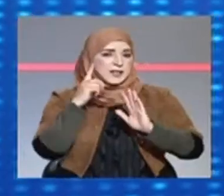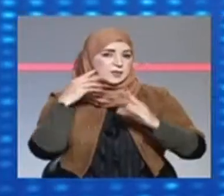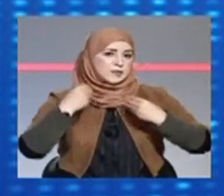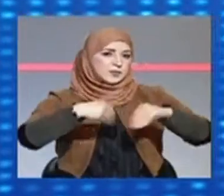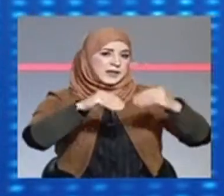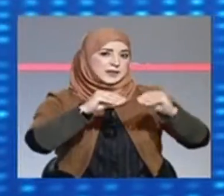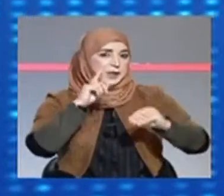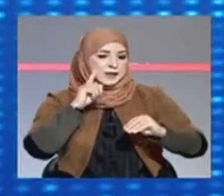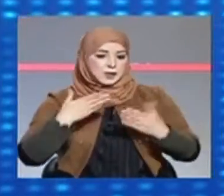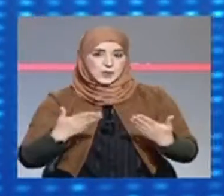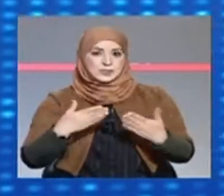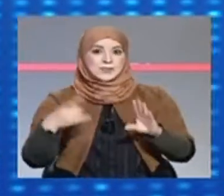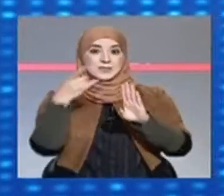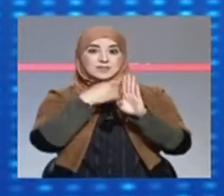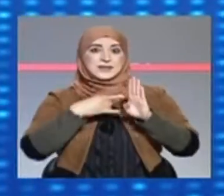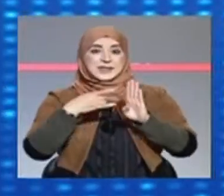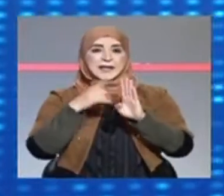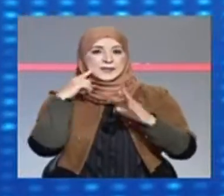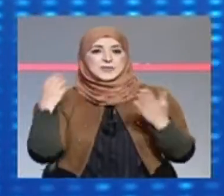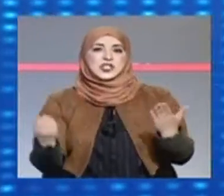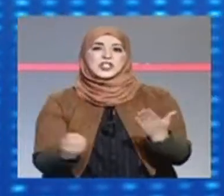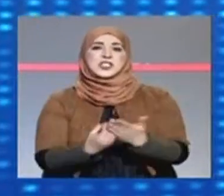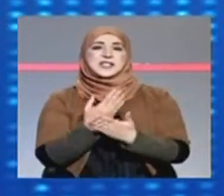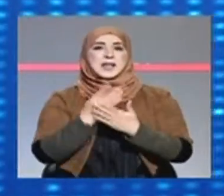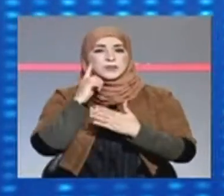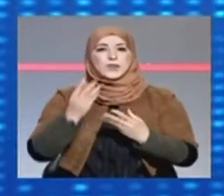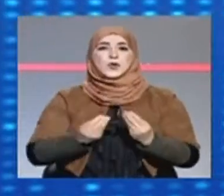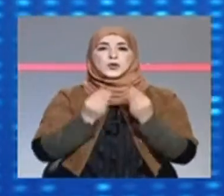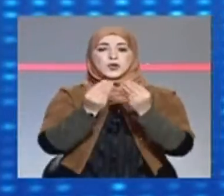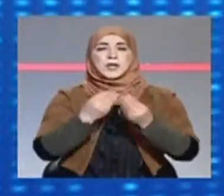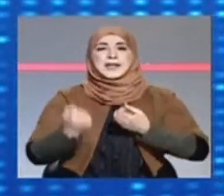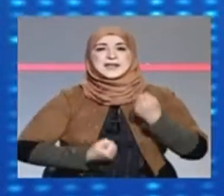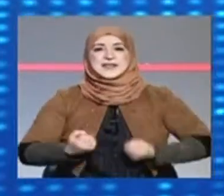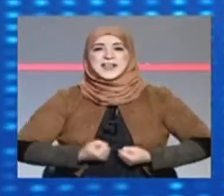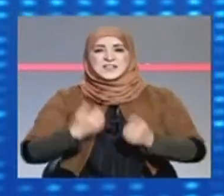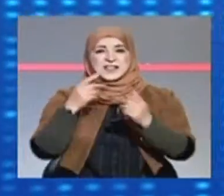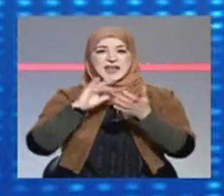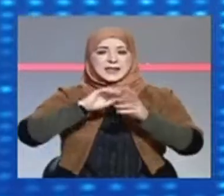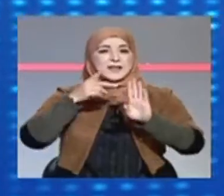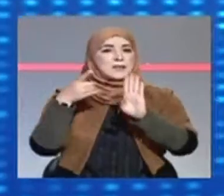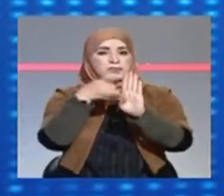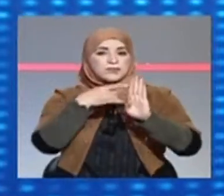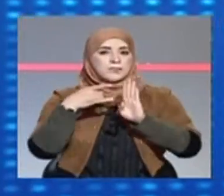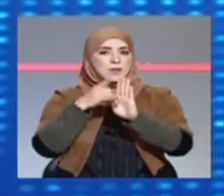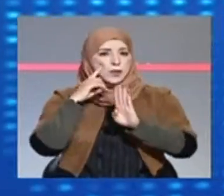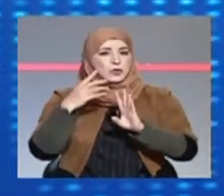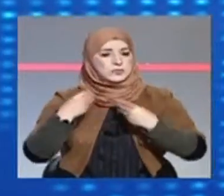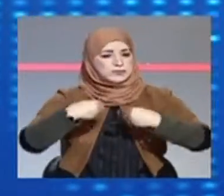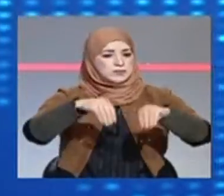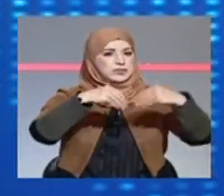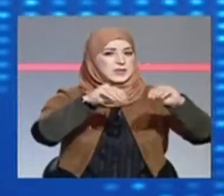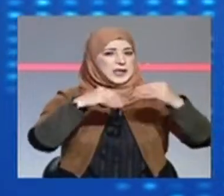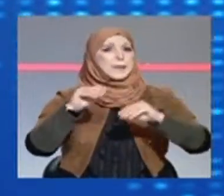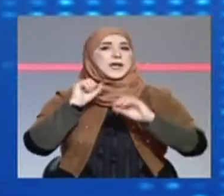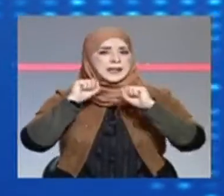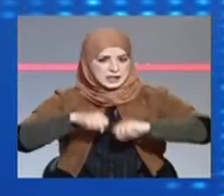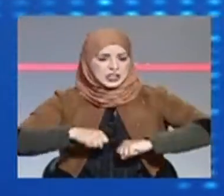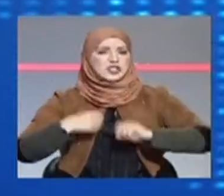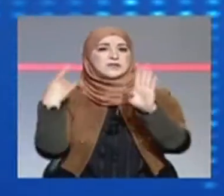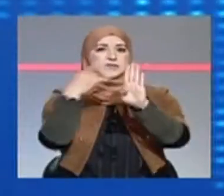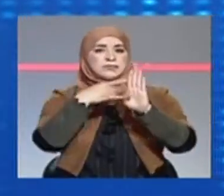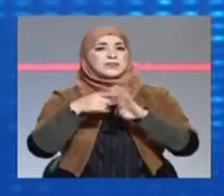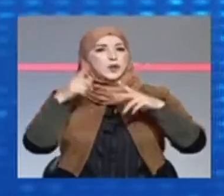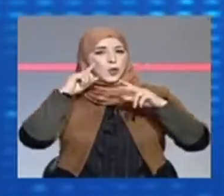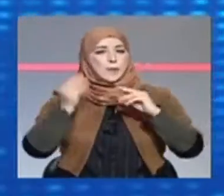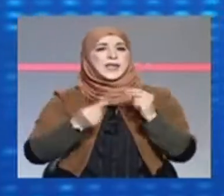استعمال التقنيات الحديثه وسيله بديله لاثناء الخدمات عن واضح وتمييز السلاح عبر مواقع الواب الملفات الافتراضيه